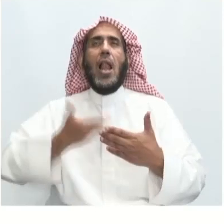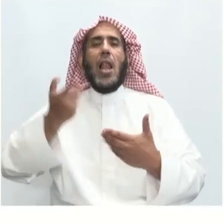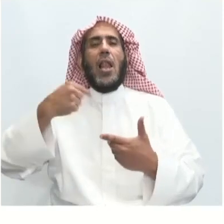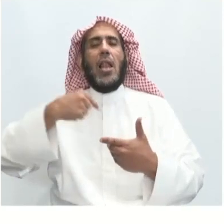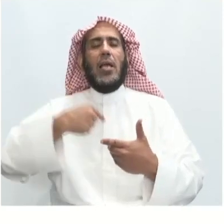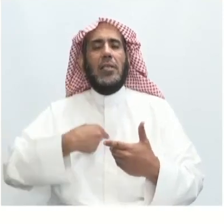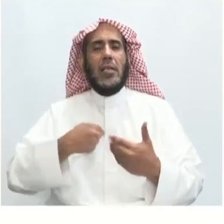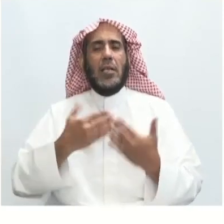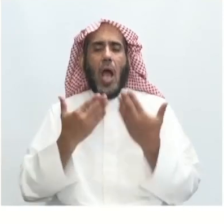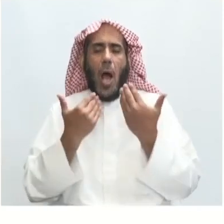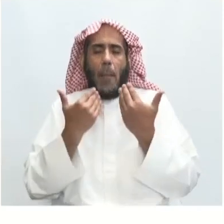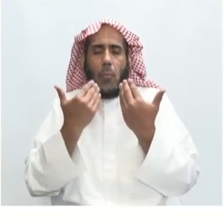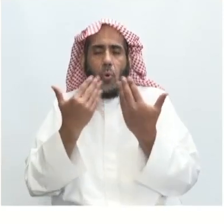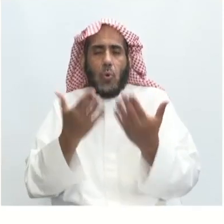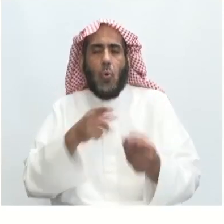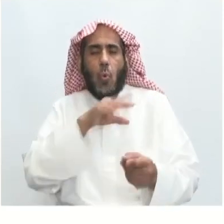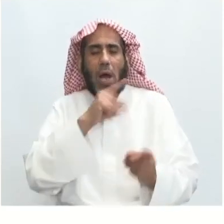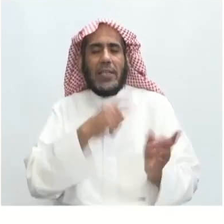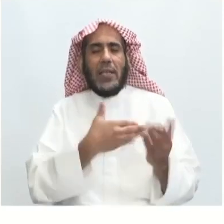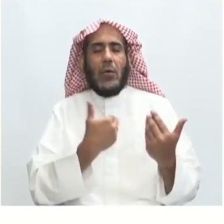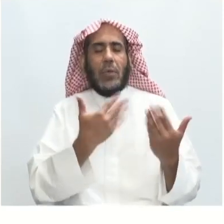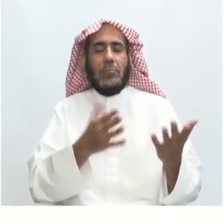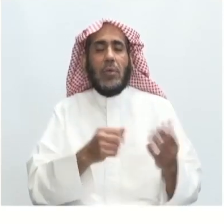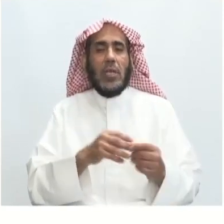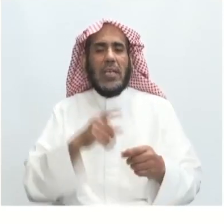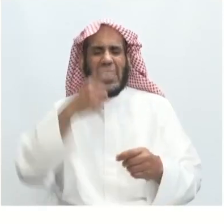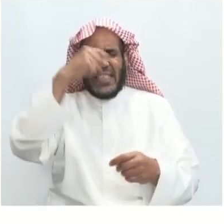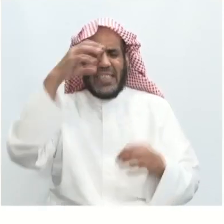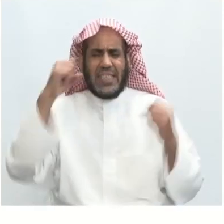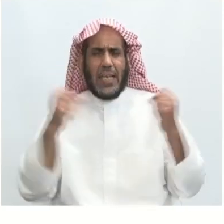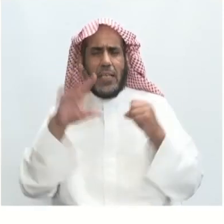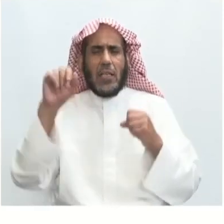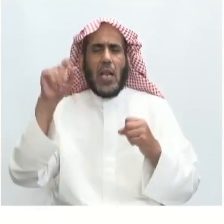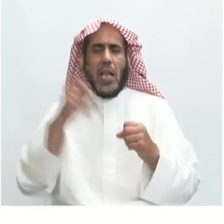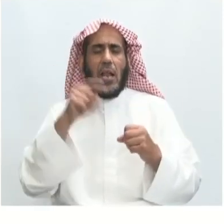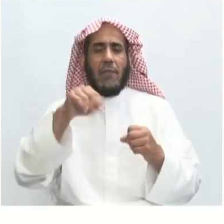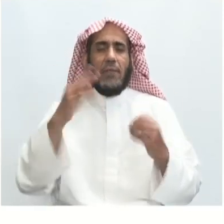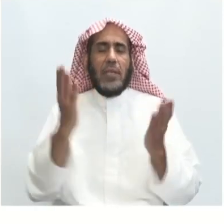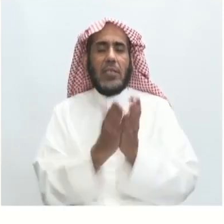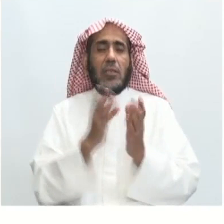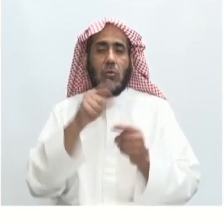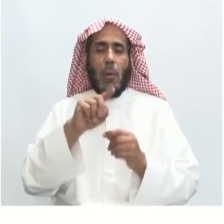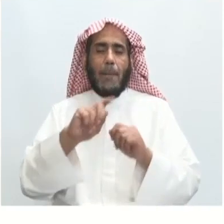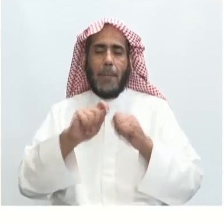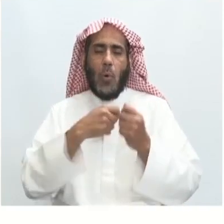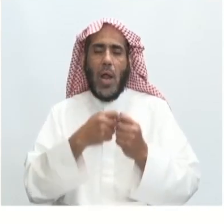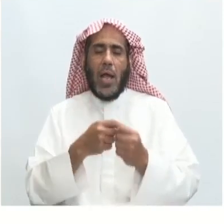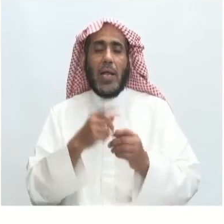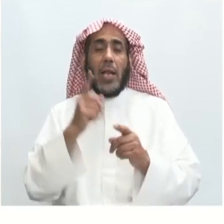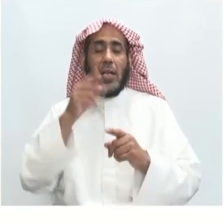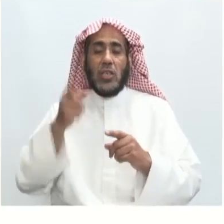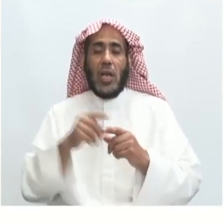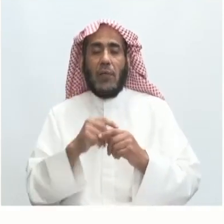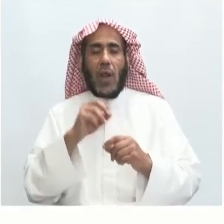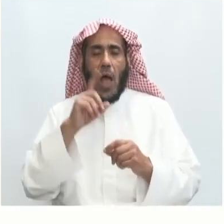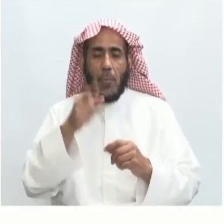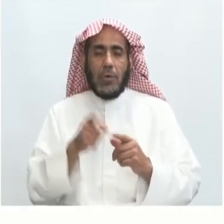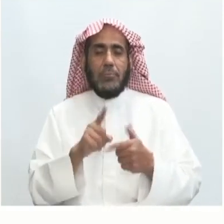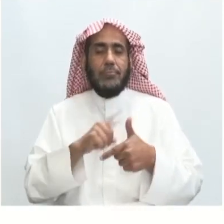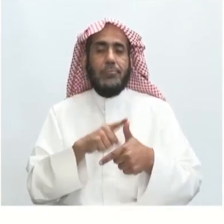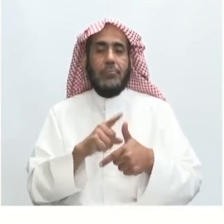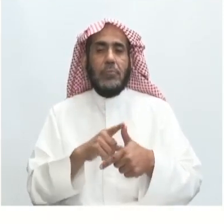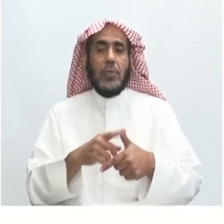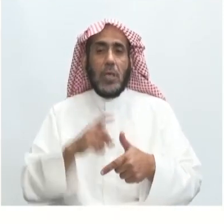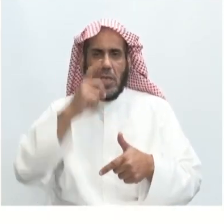ابر والدي طيب هنا اجتهدت ليله في دراستها وهذا خبر يريد منك تاتي بانشاء فالامر تقول مثلا